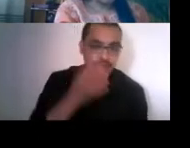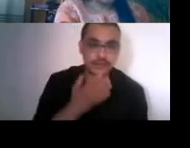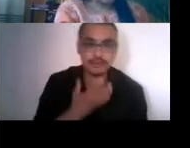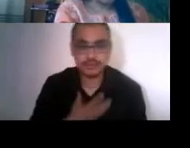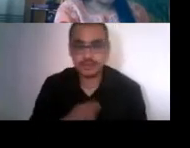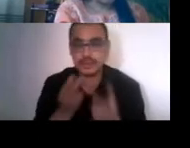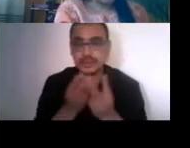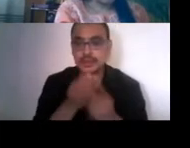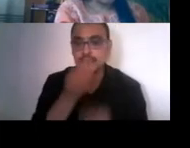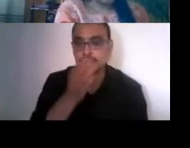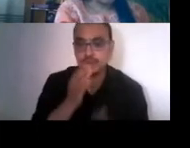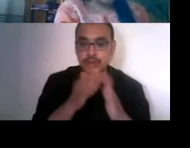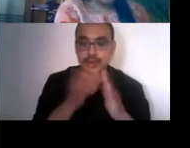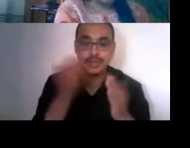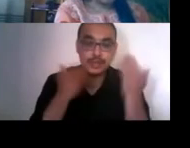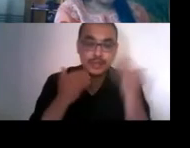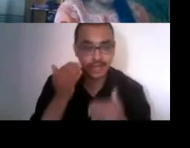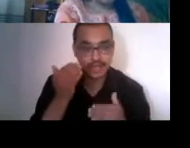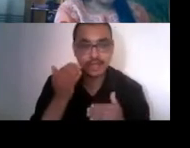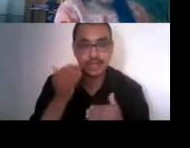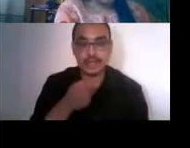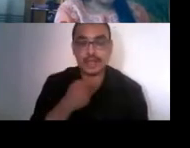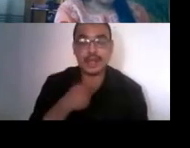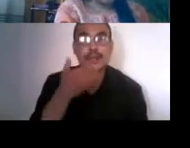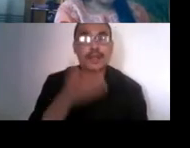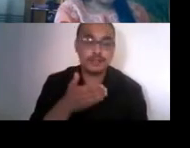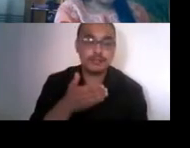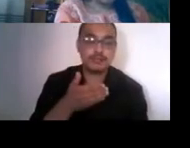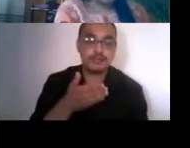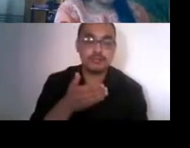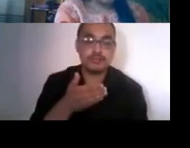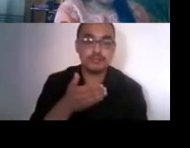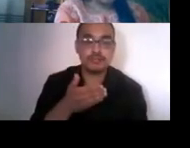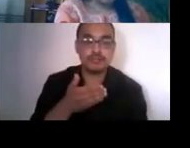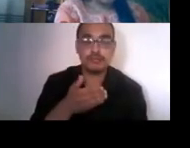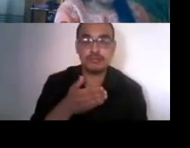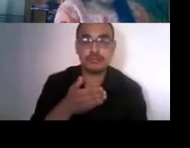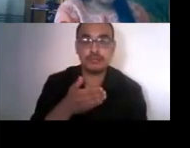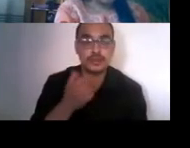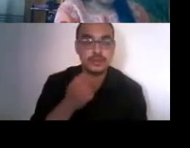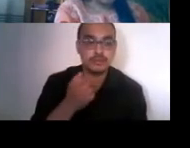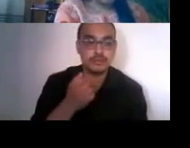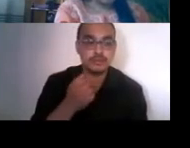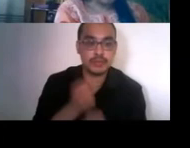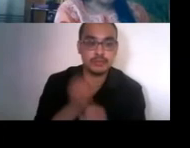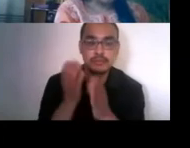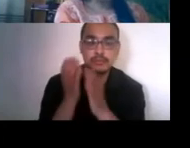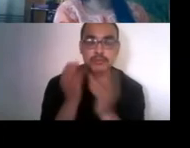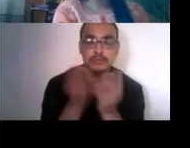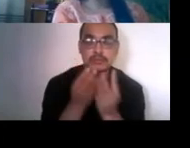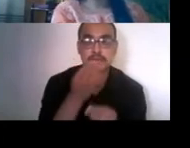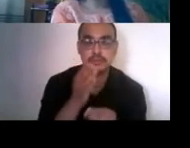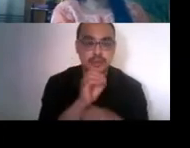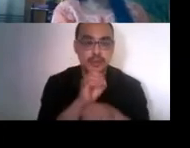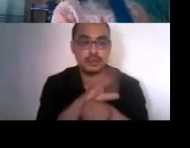चाहिँ घरेलु हिंसामा चाहिँ हामीलाई के अरे भूमिका खेलेछ त भन्दाखेरि यो एउटा कोभिड चाहिँ